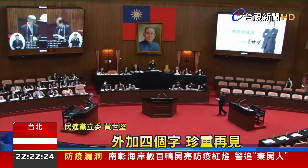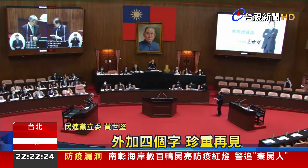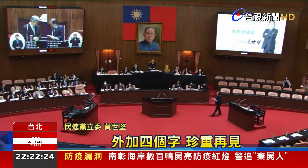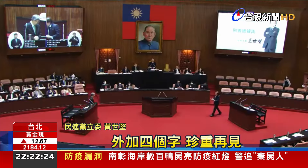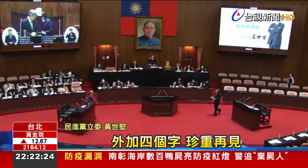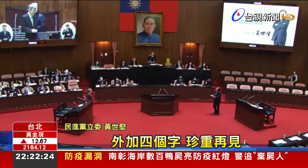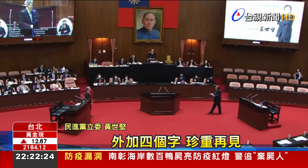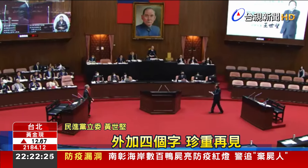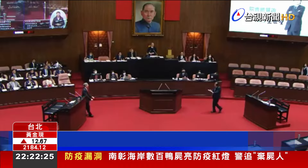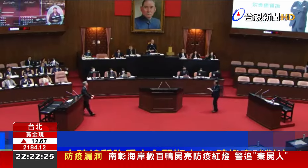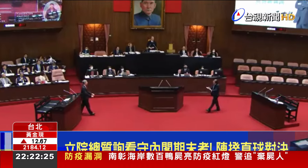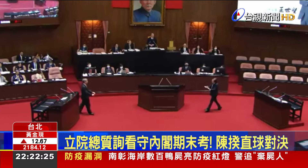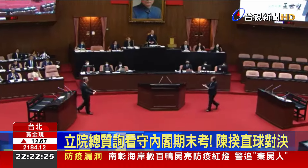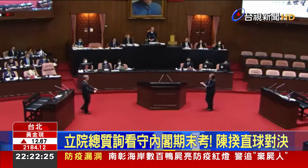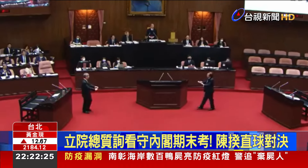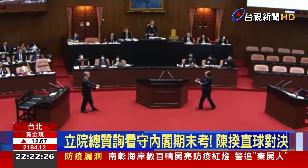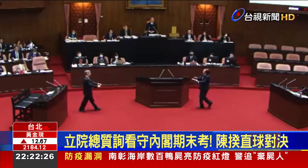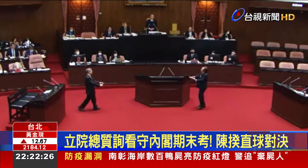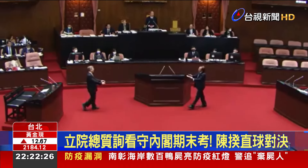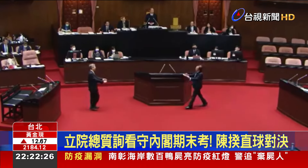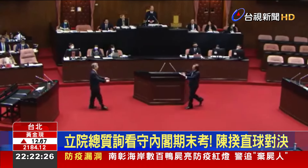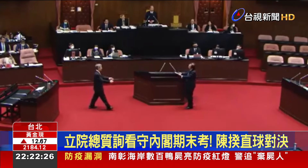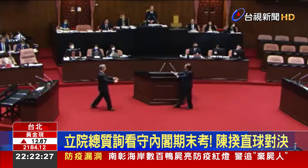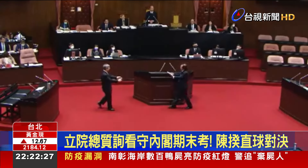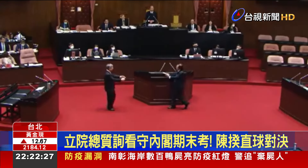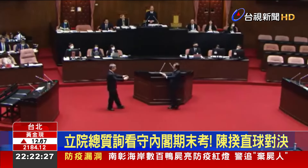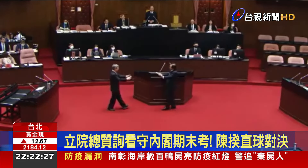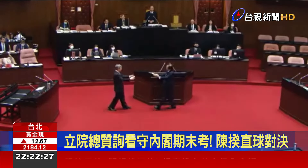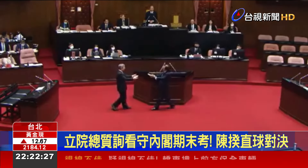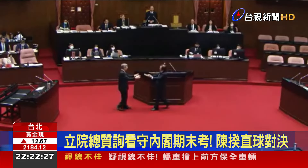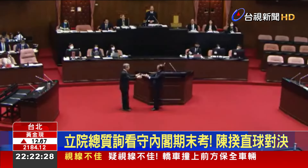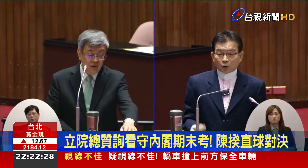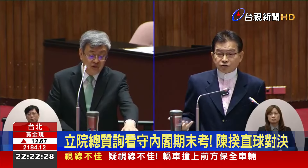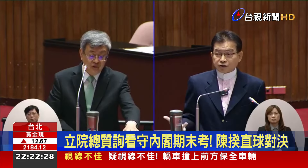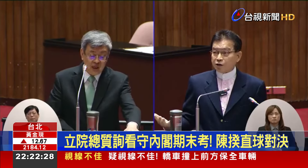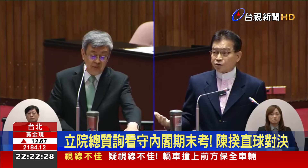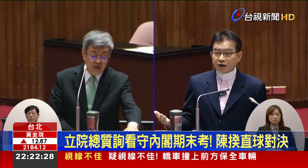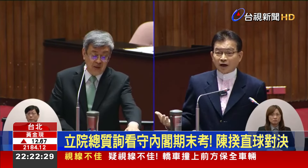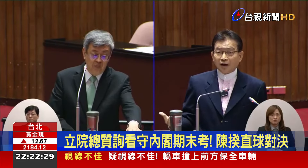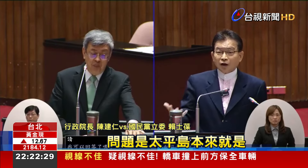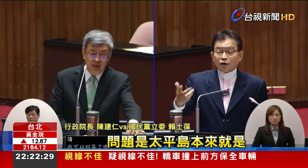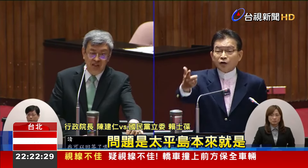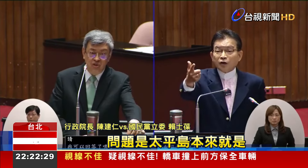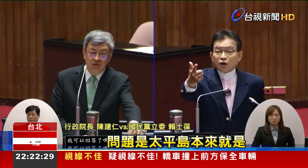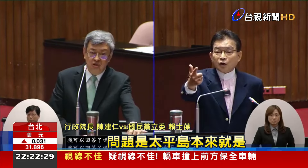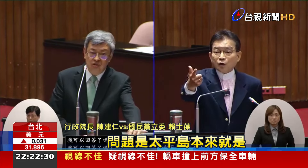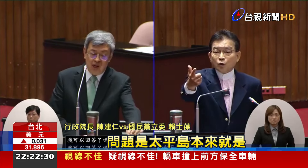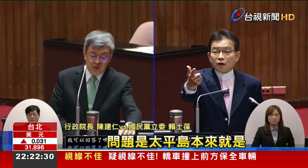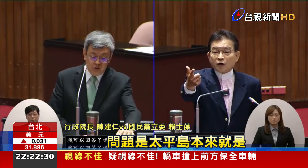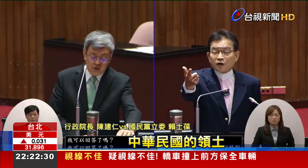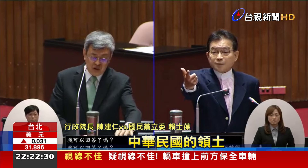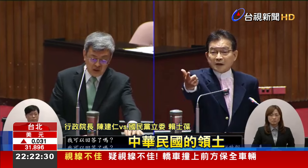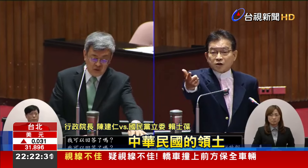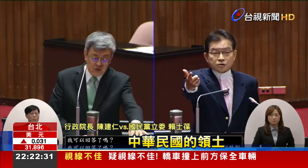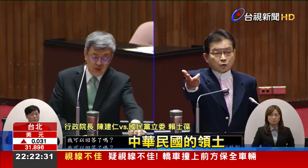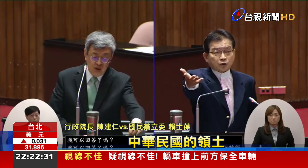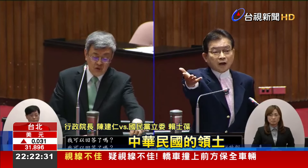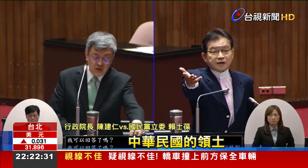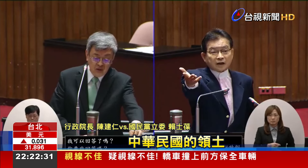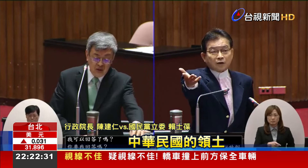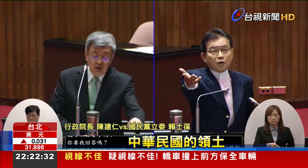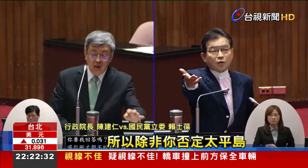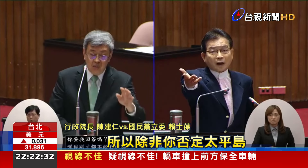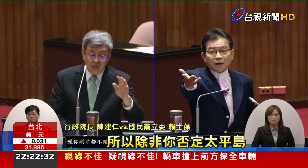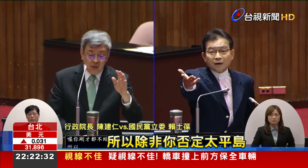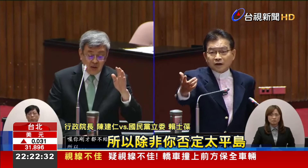见。 面对同党议员的温情，陈建仁遇到在野党态度强硬。 尤其是太平岛本来就是中华民国的领土，